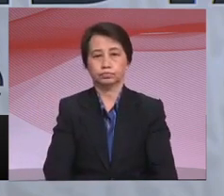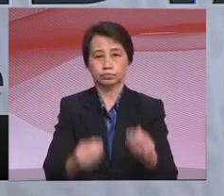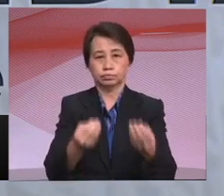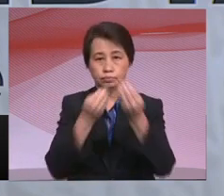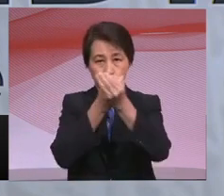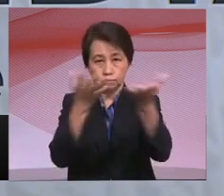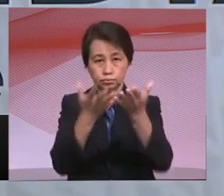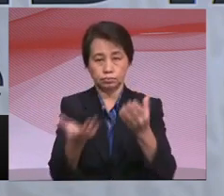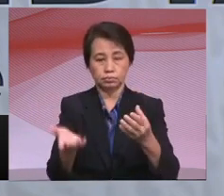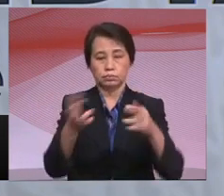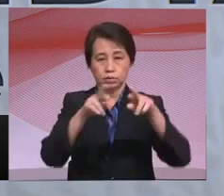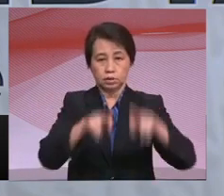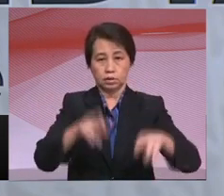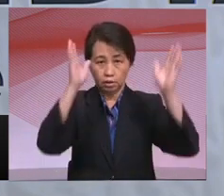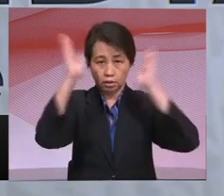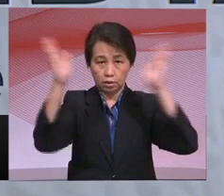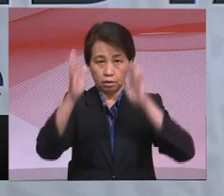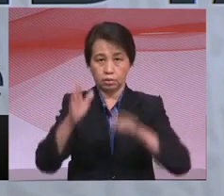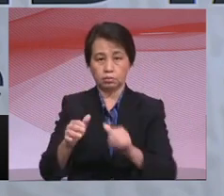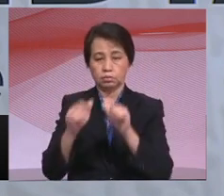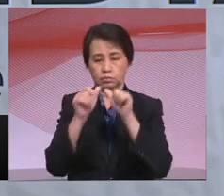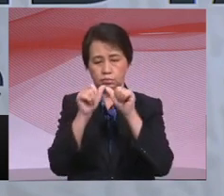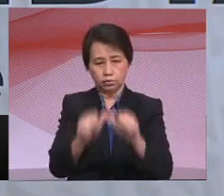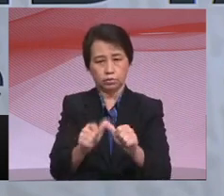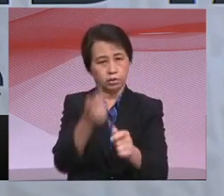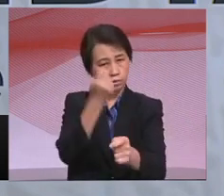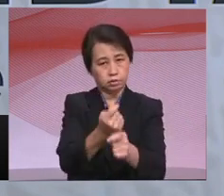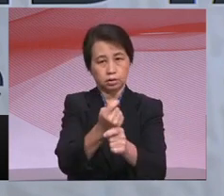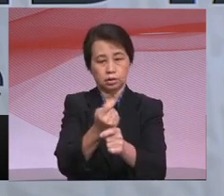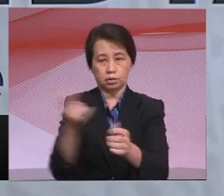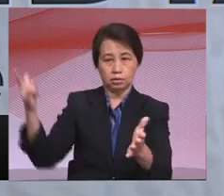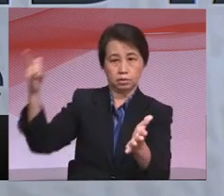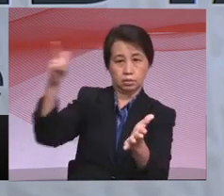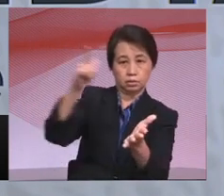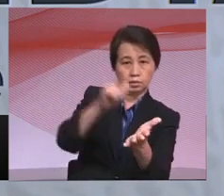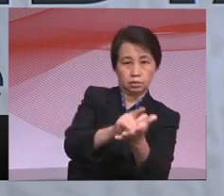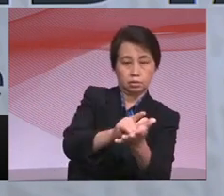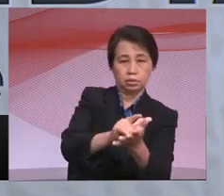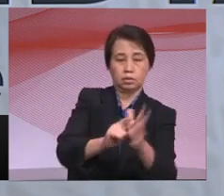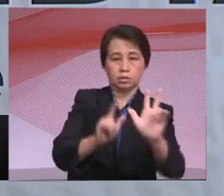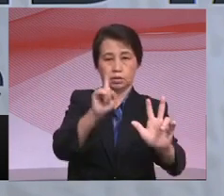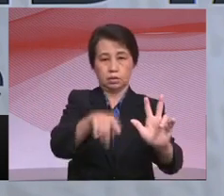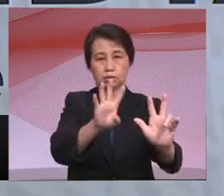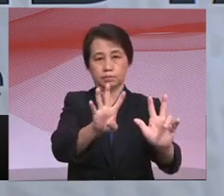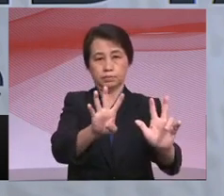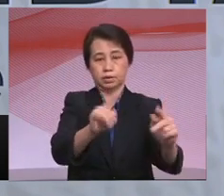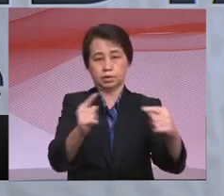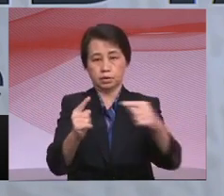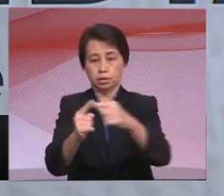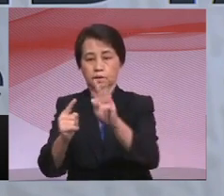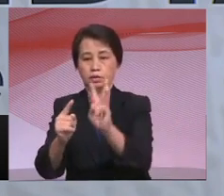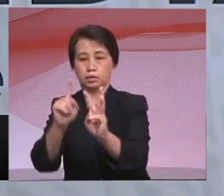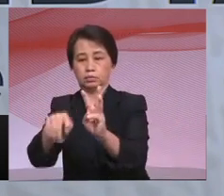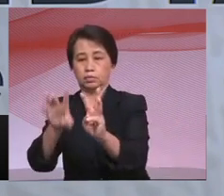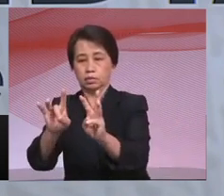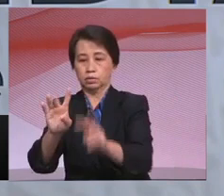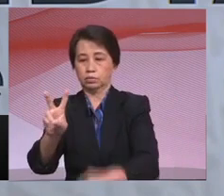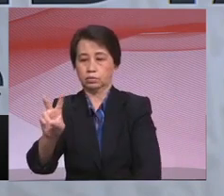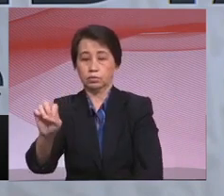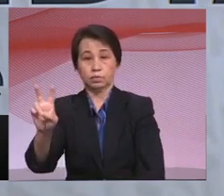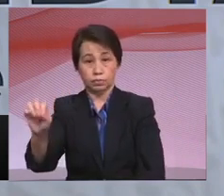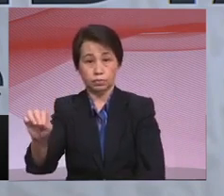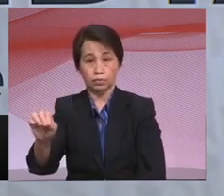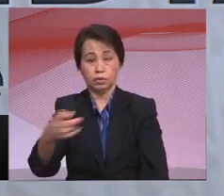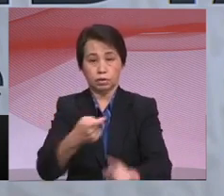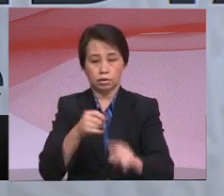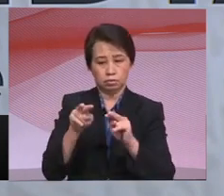Dimaklumkan laporan rakyat Malaysia dan pemastautin tetap yang pulang dari luar negara dari 3 April sehingga 6 Ogos 2020